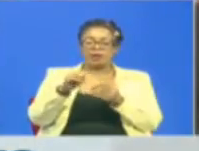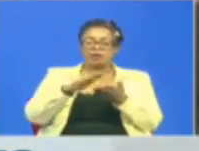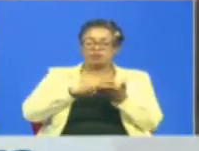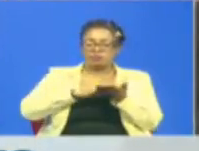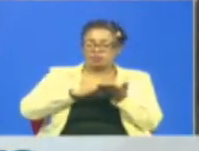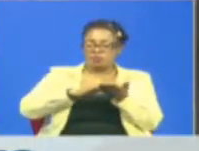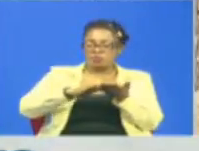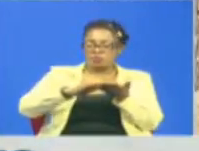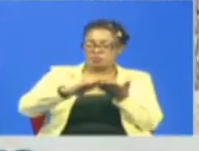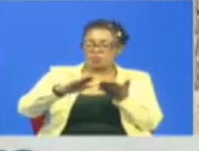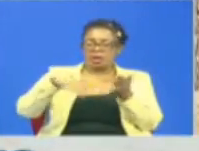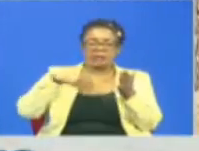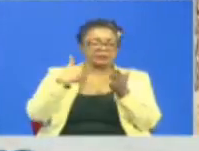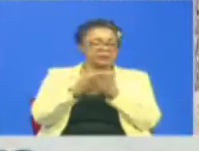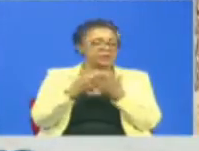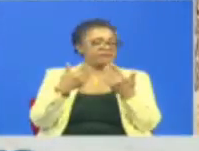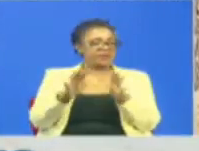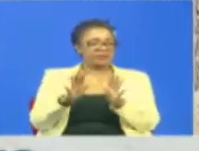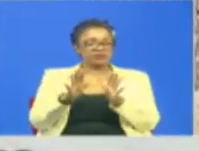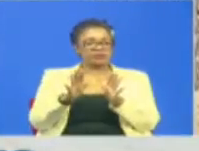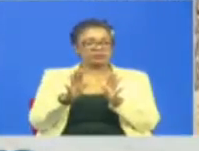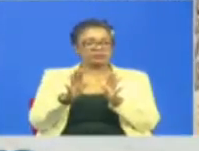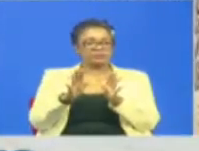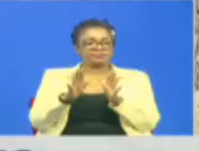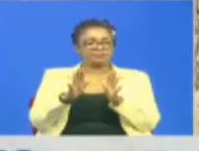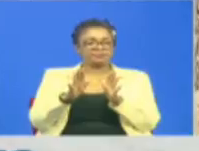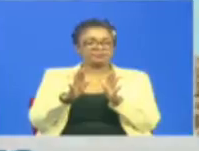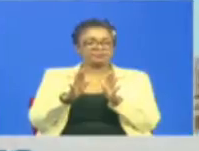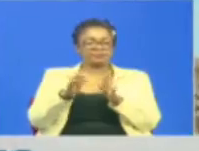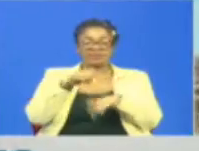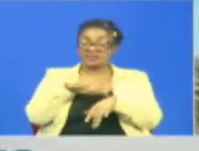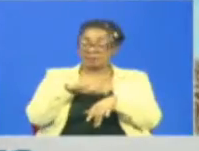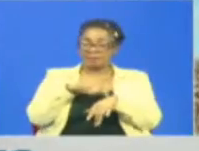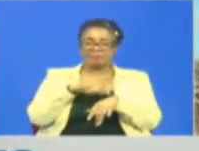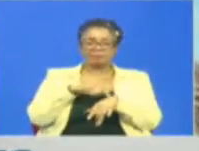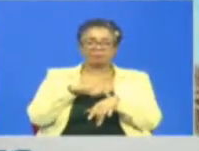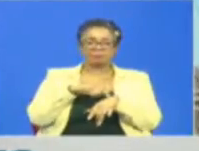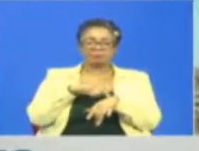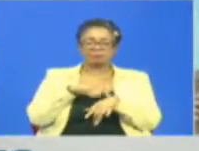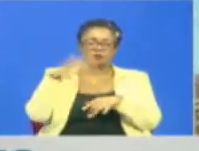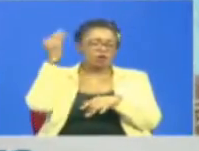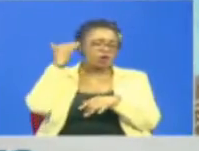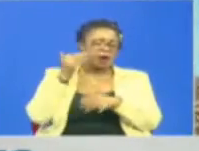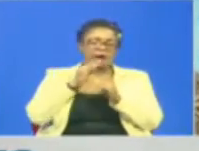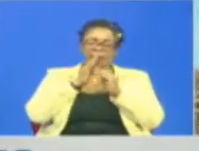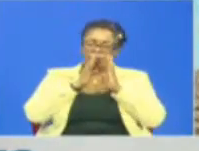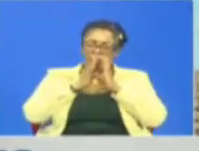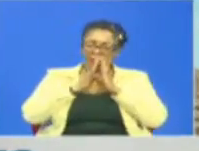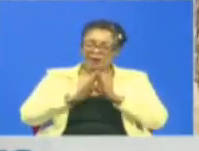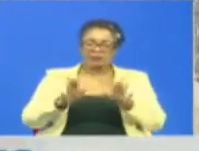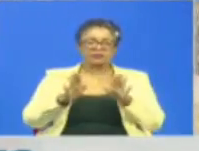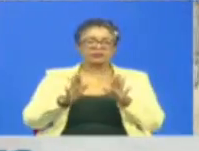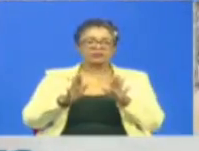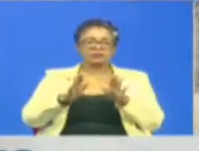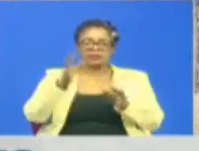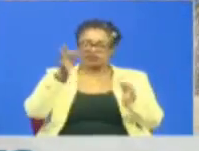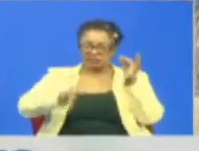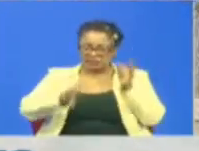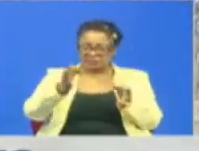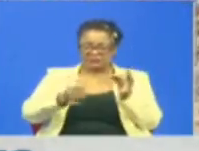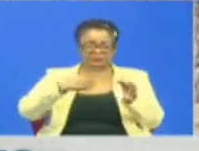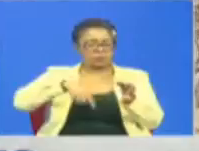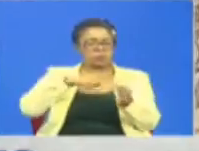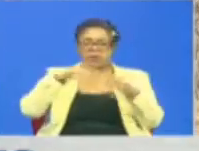it wasn't. Ikafika wakati sasa, akanyamaza kabisa. Walifanya judgment kama tu